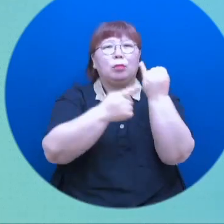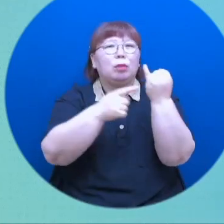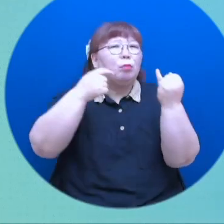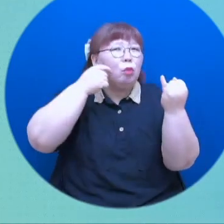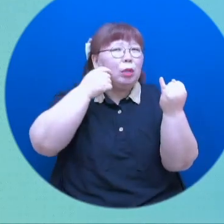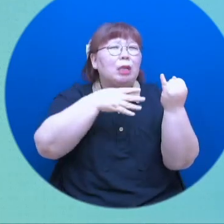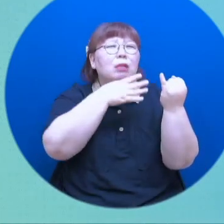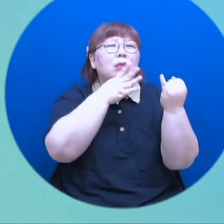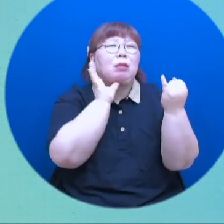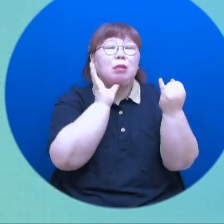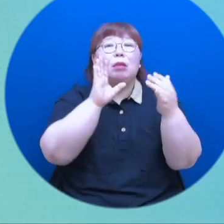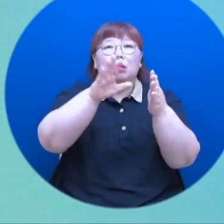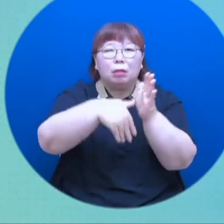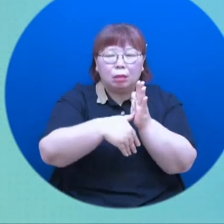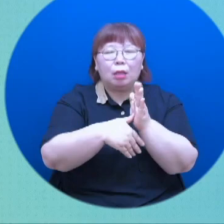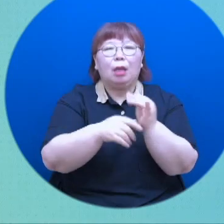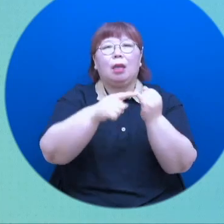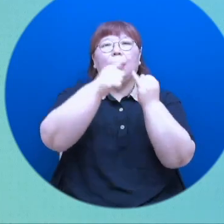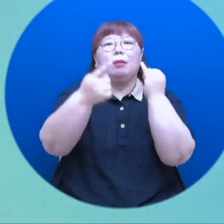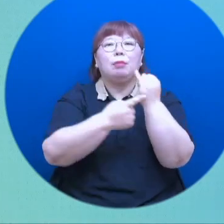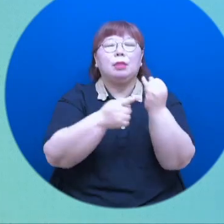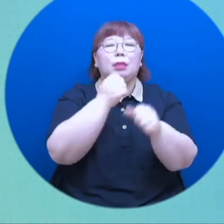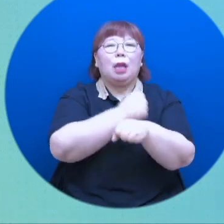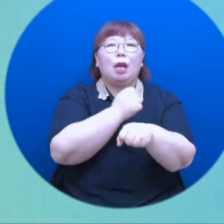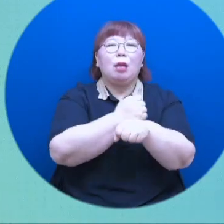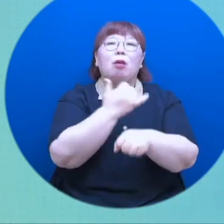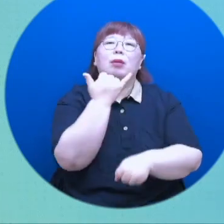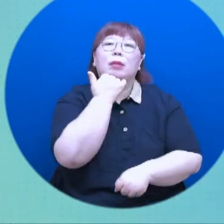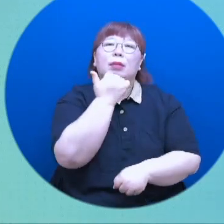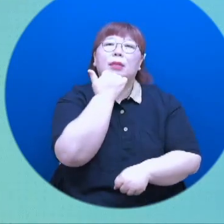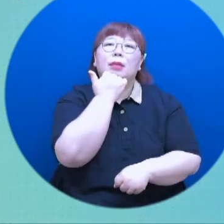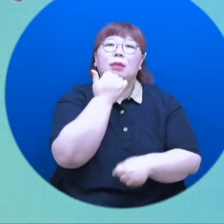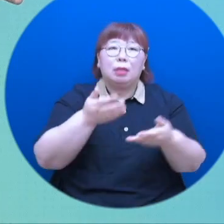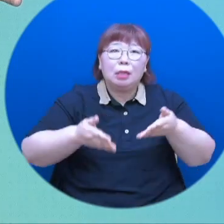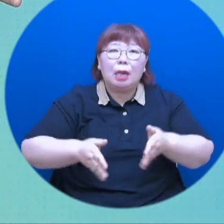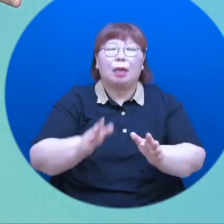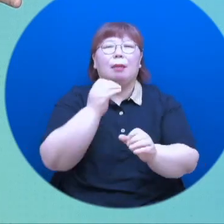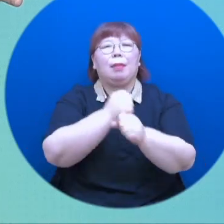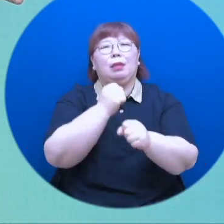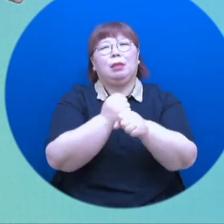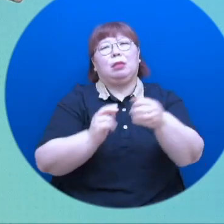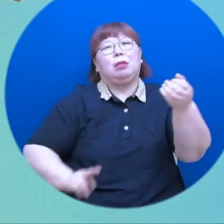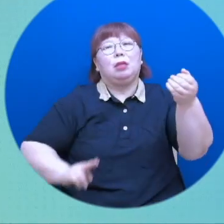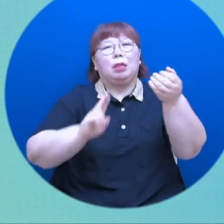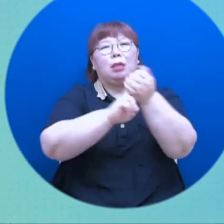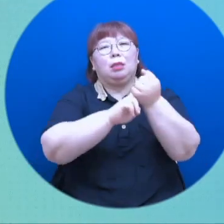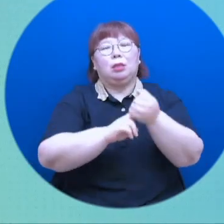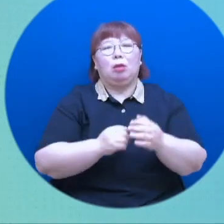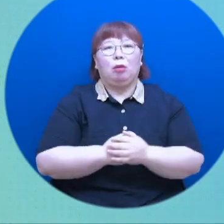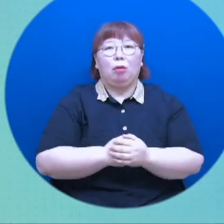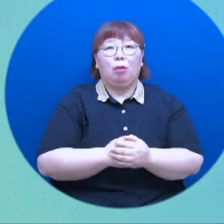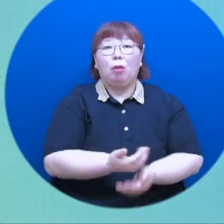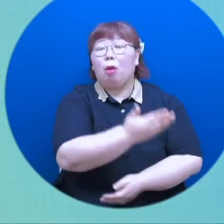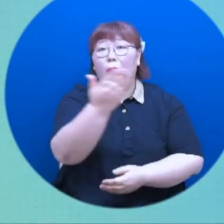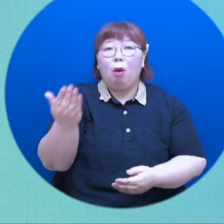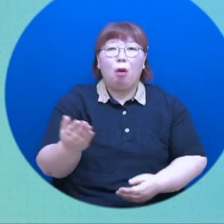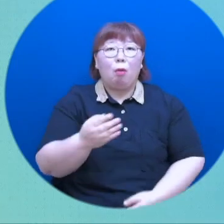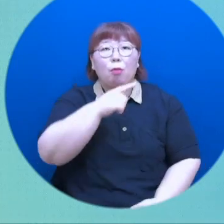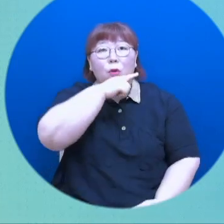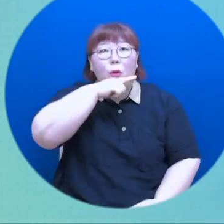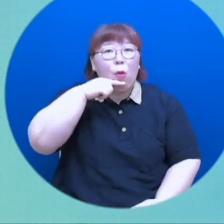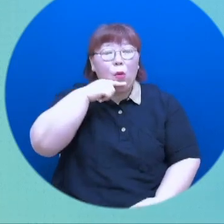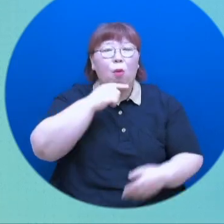사라진 그때에 임신하여 이삭을 낳게 하는 거 기적이잖아요. 여러분, 홍해가